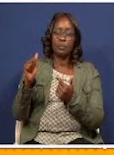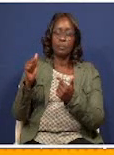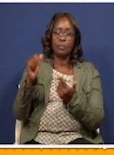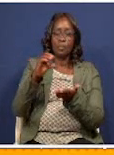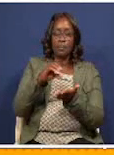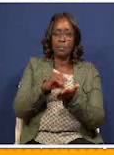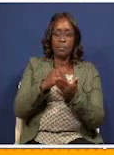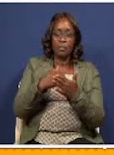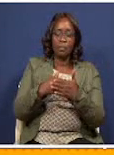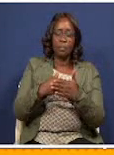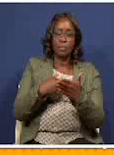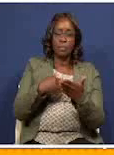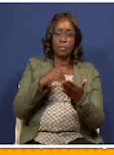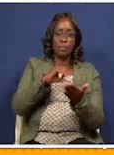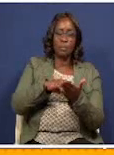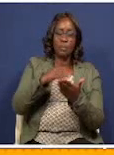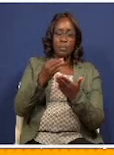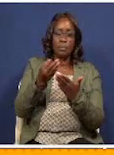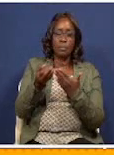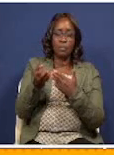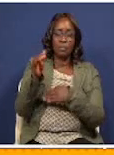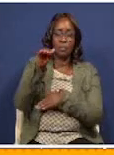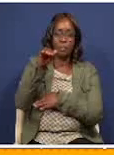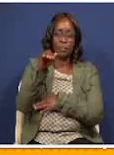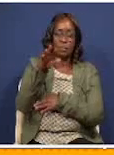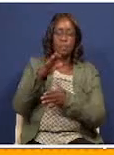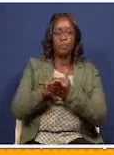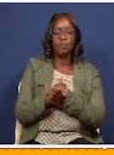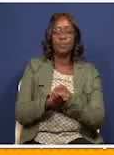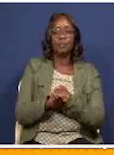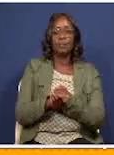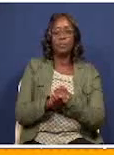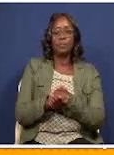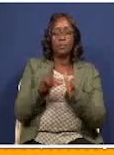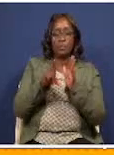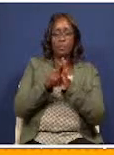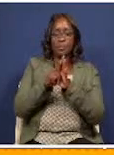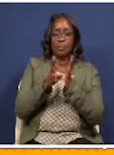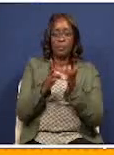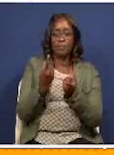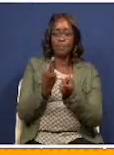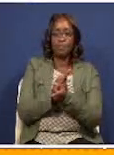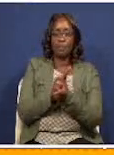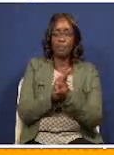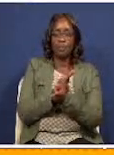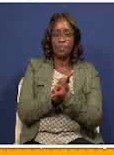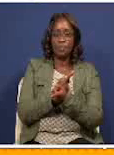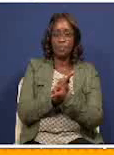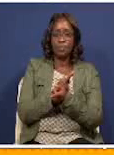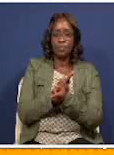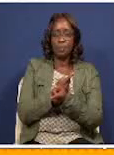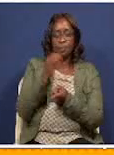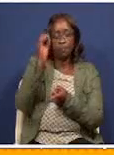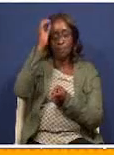gambare ukoti nyuma ya guchindiro wa koti ni abiro kana Court of Appeal. Mwakili mwanya mwanya ni bedhiri tenende bakirita